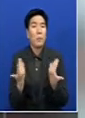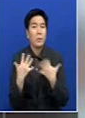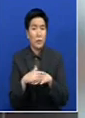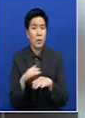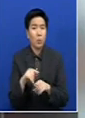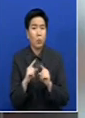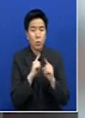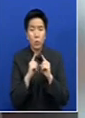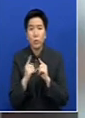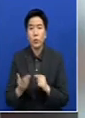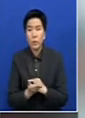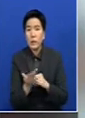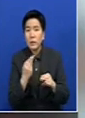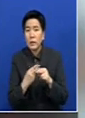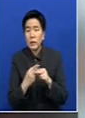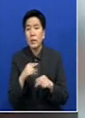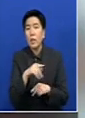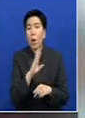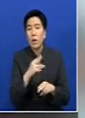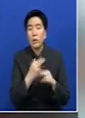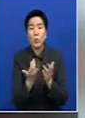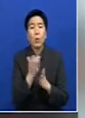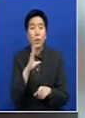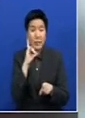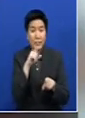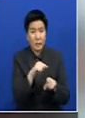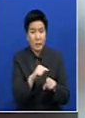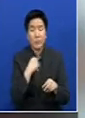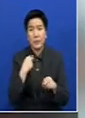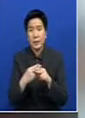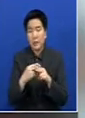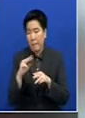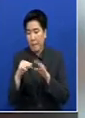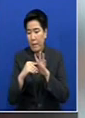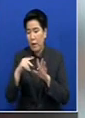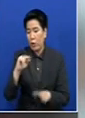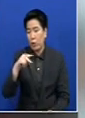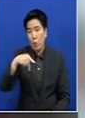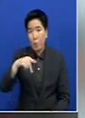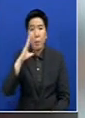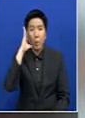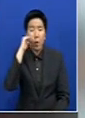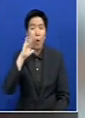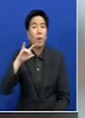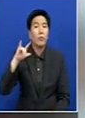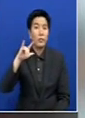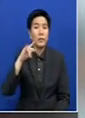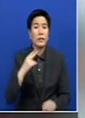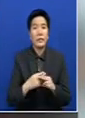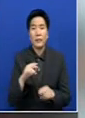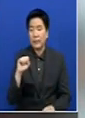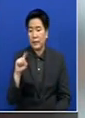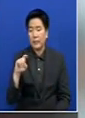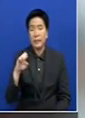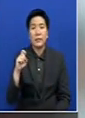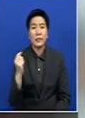านงานกันอยู่นะครับทั้งคุณพานทองแท้คุณกาญจนาภามีชื่อของคุณมานพทิวารีคุณพ่อของนาวากาศตรีสิทธาทิ